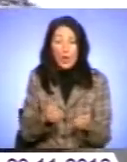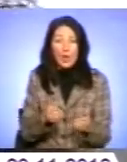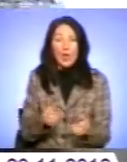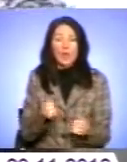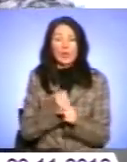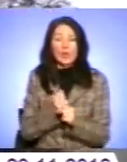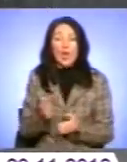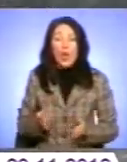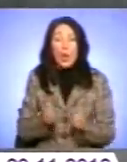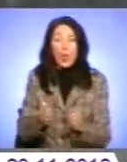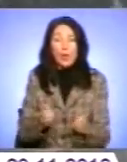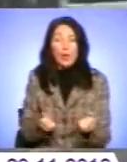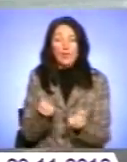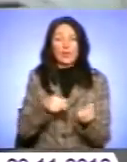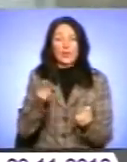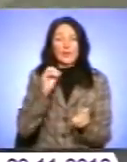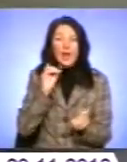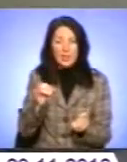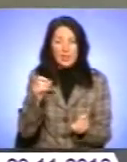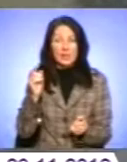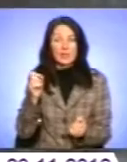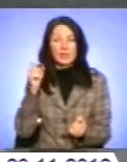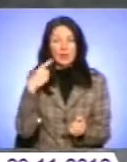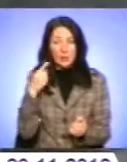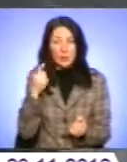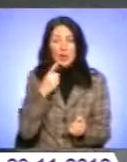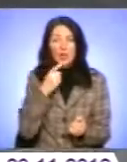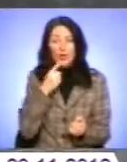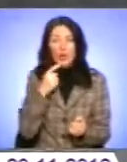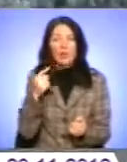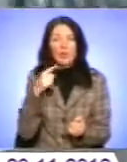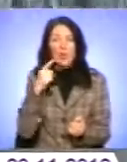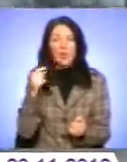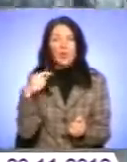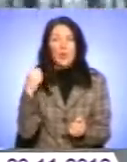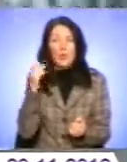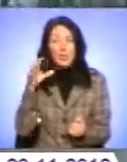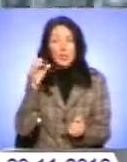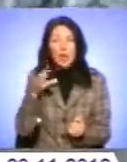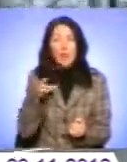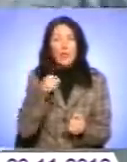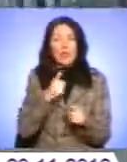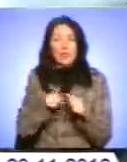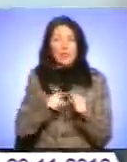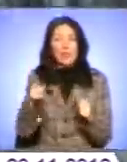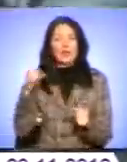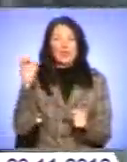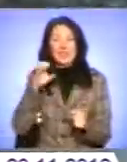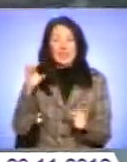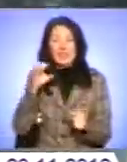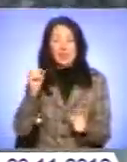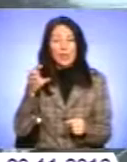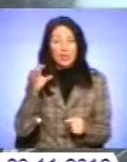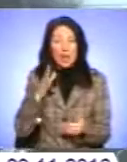вімкненими червоними та синіми маячками, швидка з синіми вогниками і екіпаж з зеленими маячками. Порушників